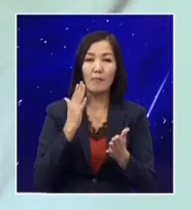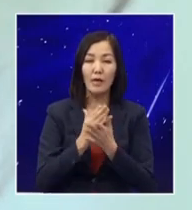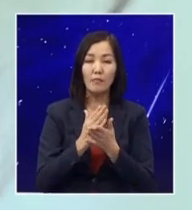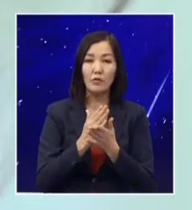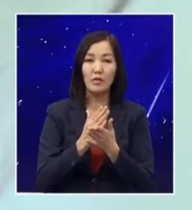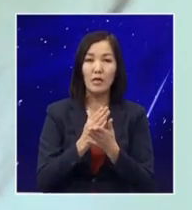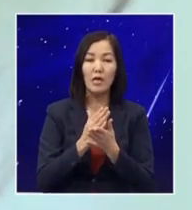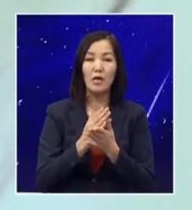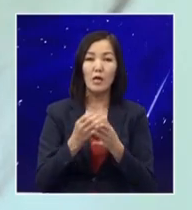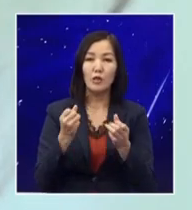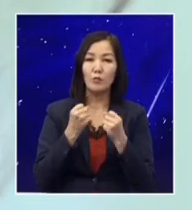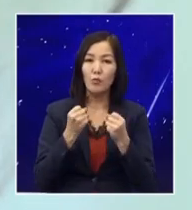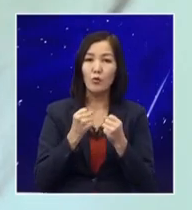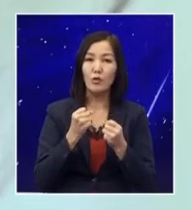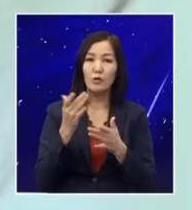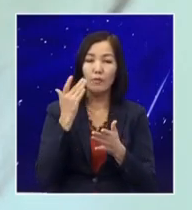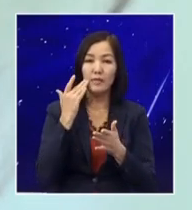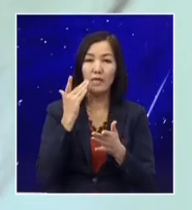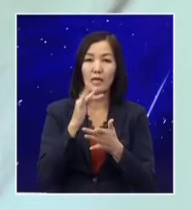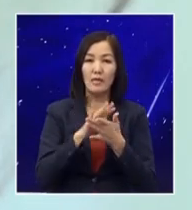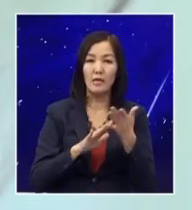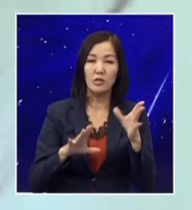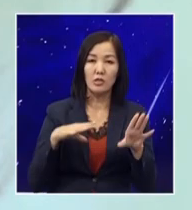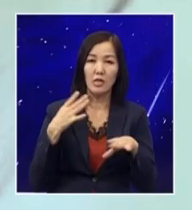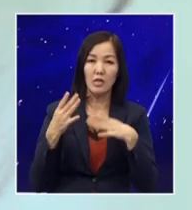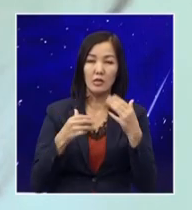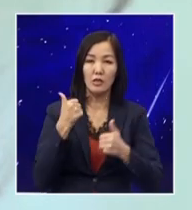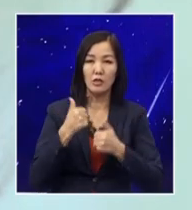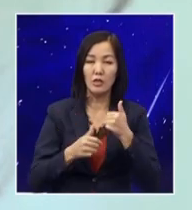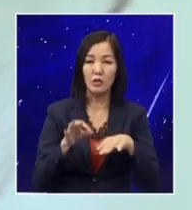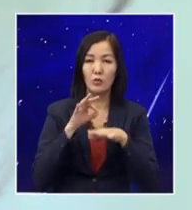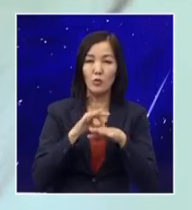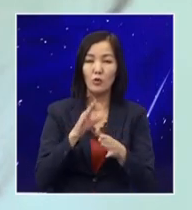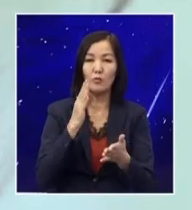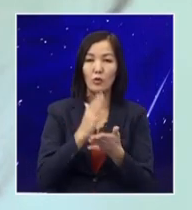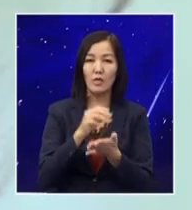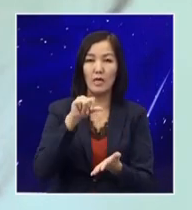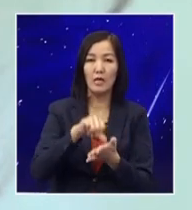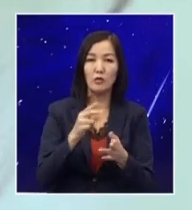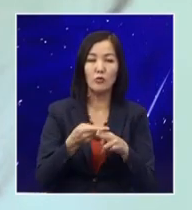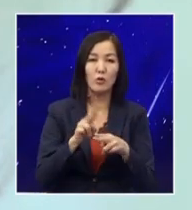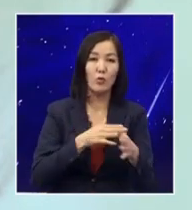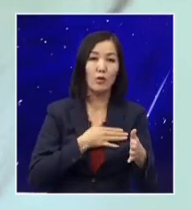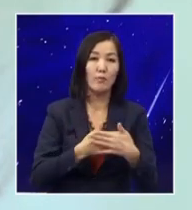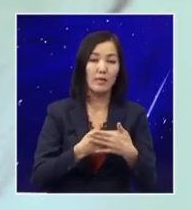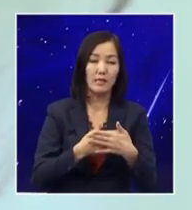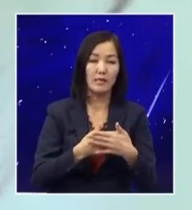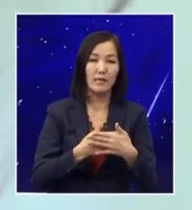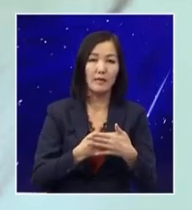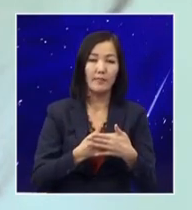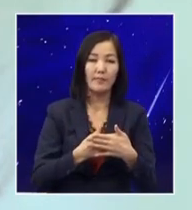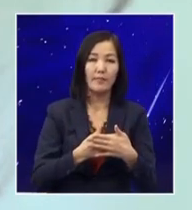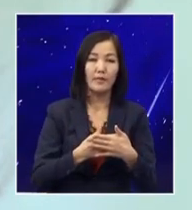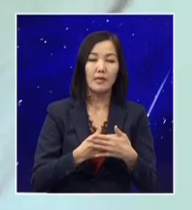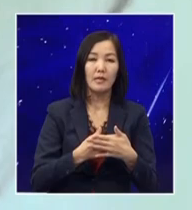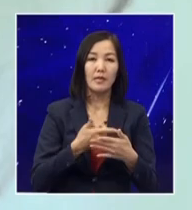университетімізде спорттан қол үзбеуге барынша тырысып отырмыз. Жарыстар уақытымен өтіп, қатысушылар өте белсенді. Game Center